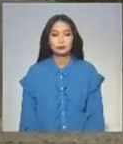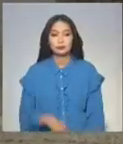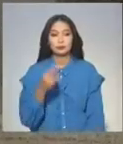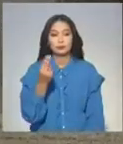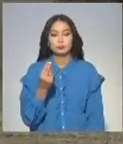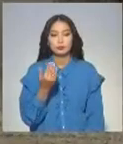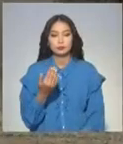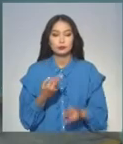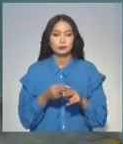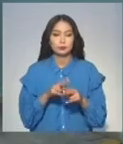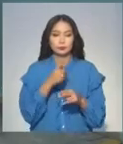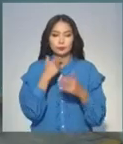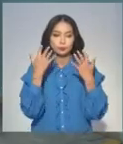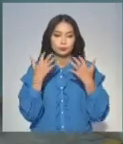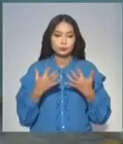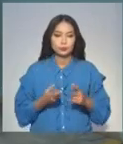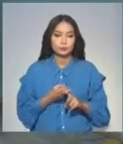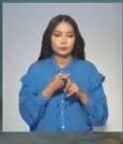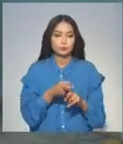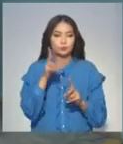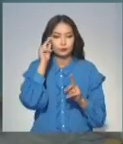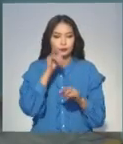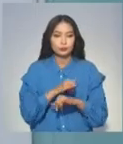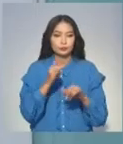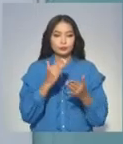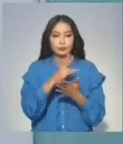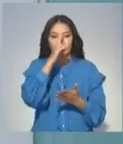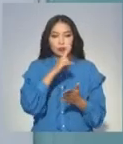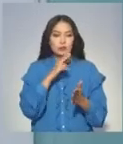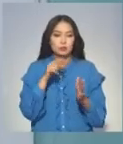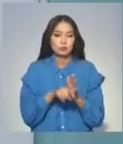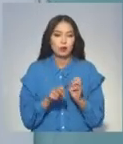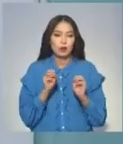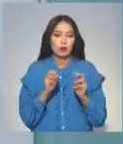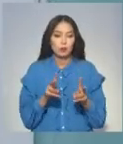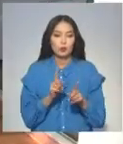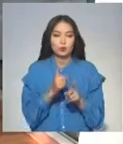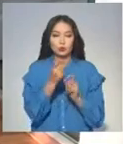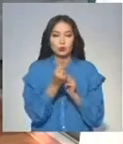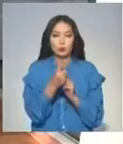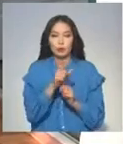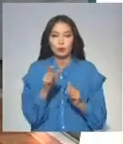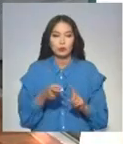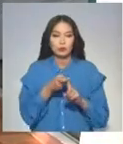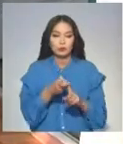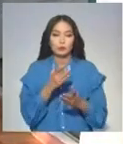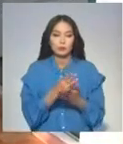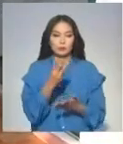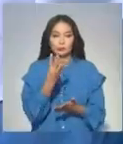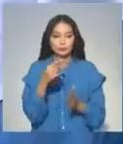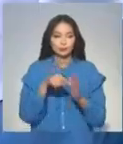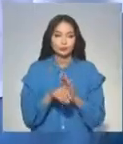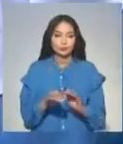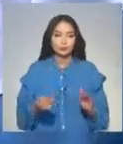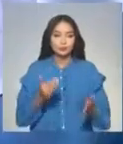Астанада күн өткен сайын қызылша дертіне шалдыққандар сан артуда. Екі айдың ішінде қауіпті ауруды 111 адам жұқтырған, оның 34-і бала,